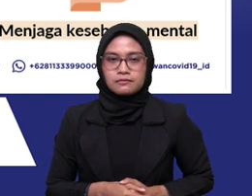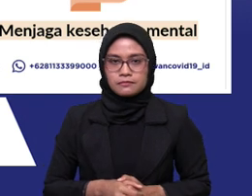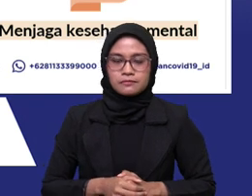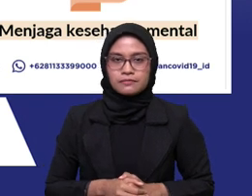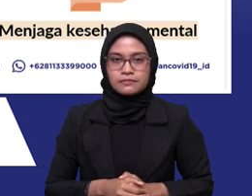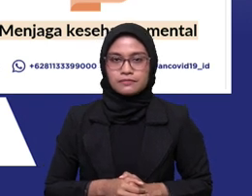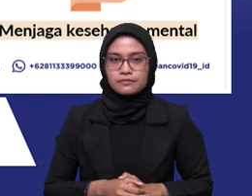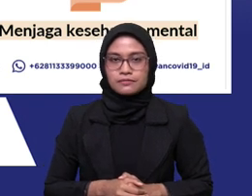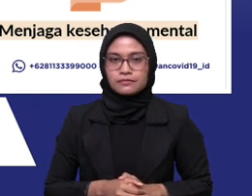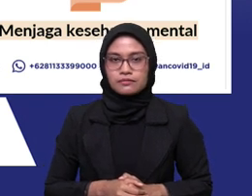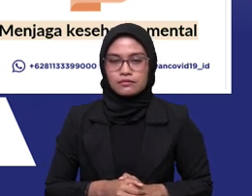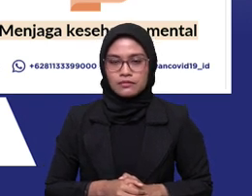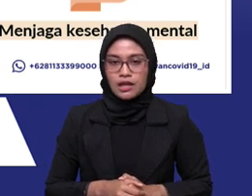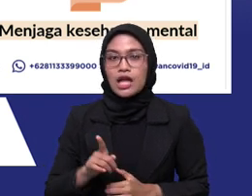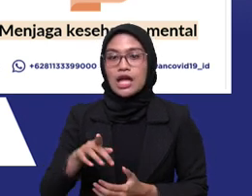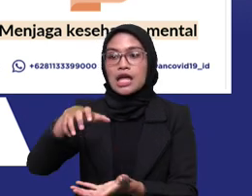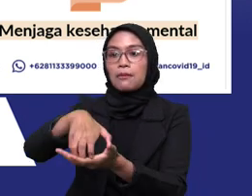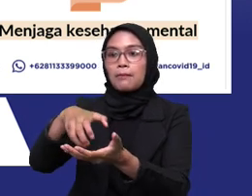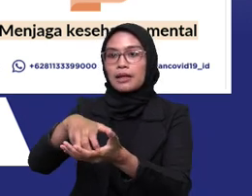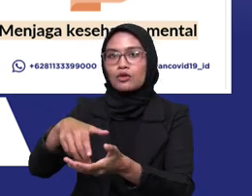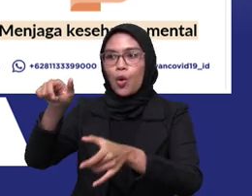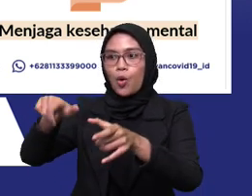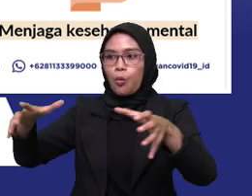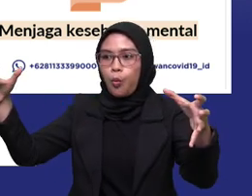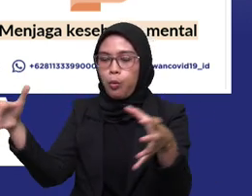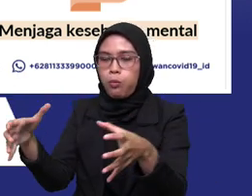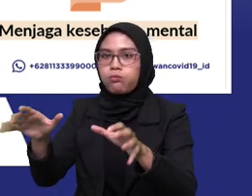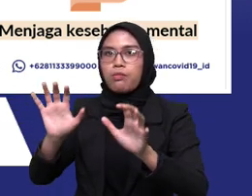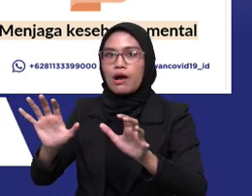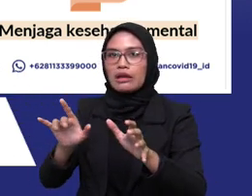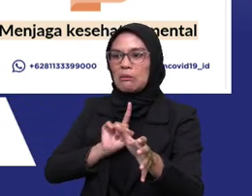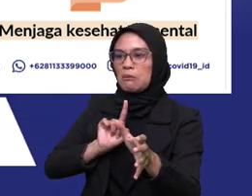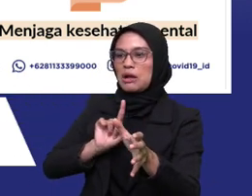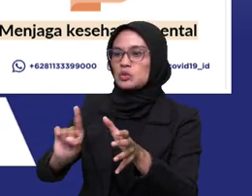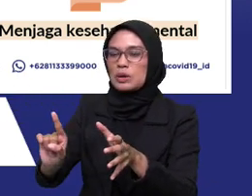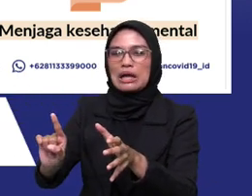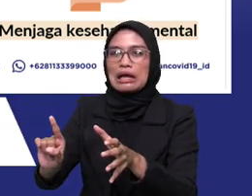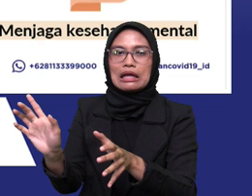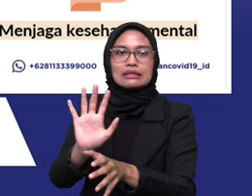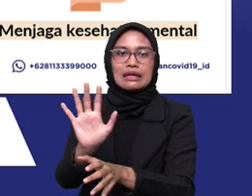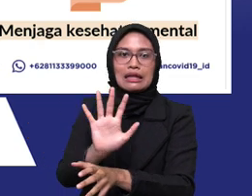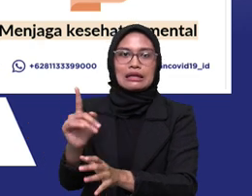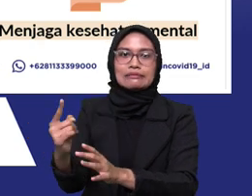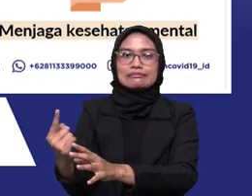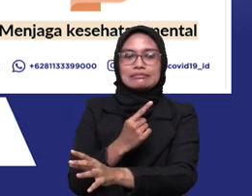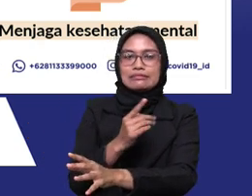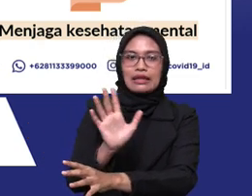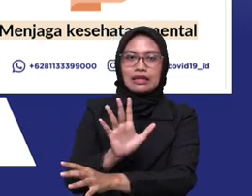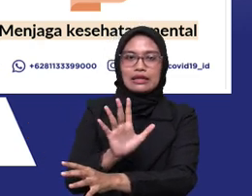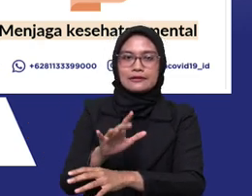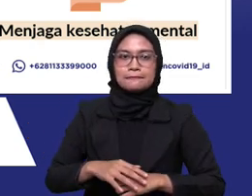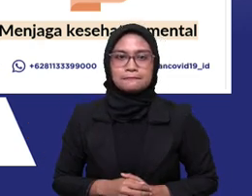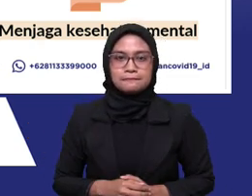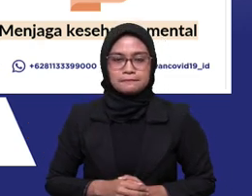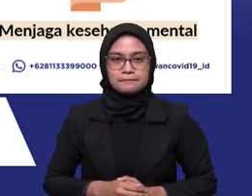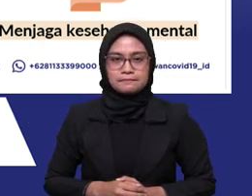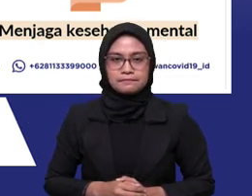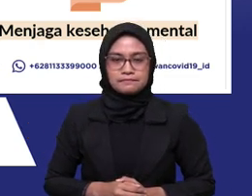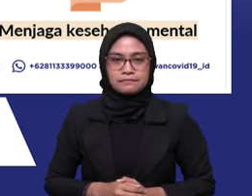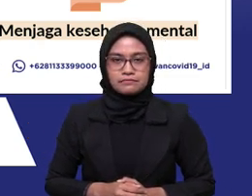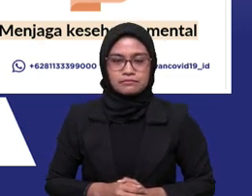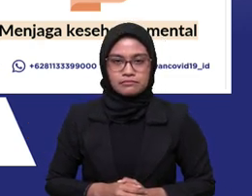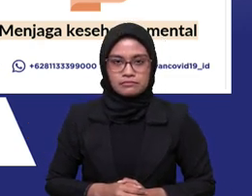berkunjung ke tempat yang ramai atau kerumunan jika memang harus Maka Kencangkan proteksi diri yang lain yaitu pastikan anda